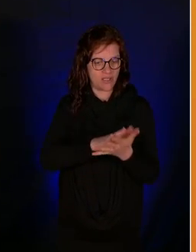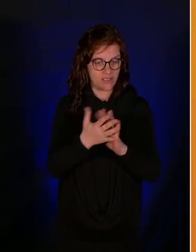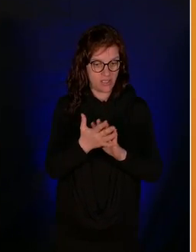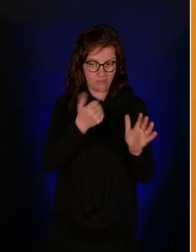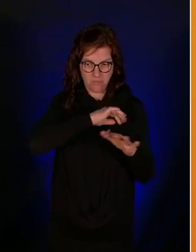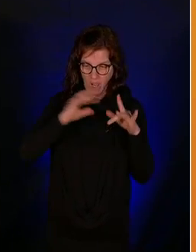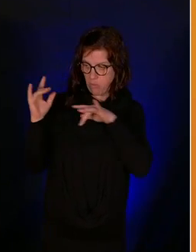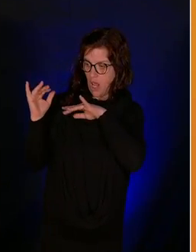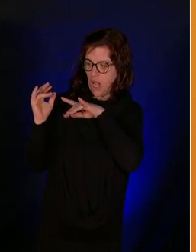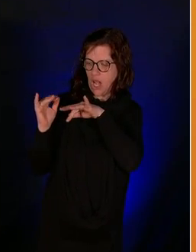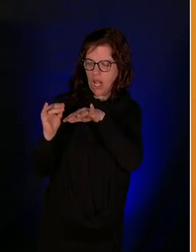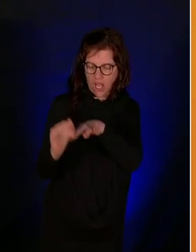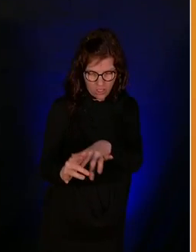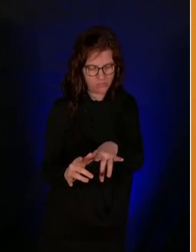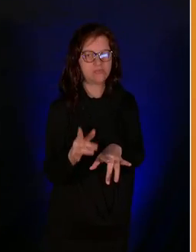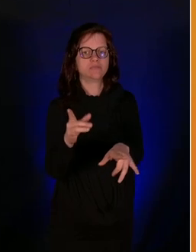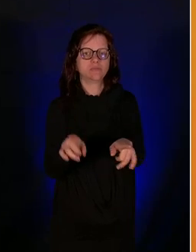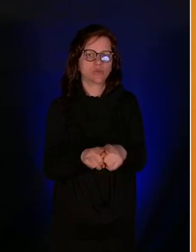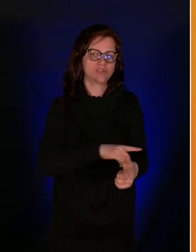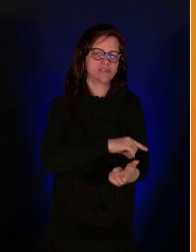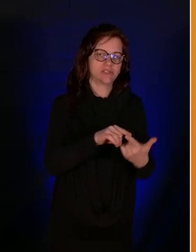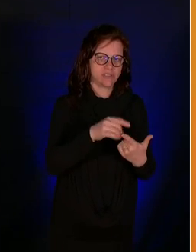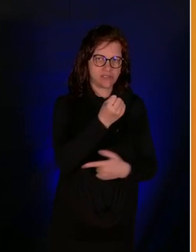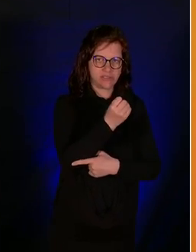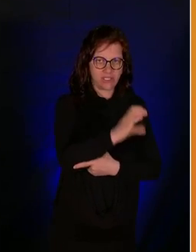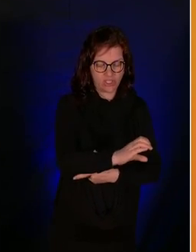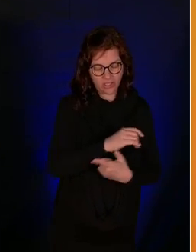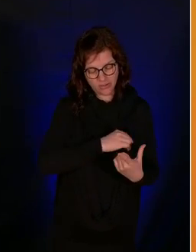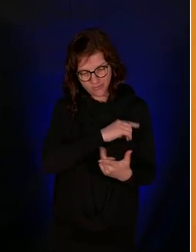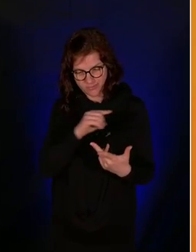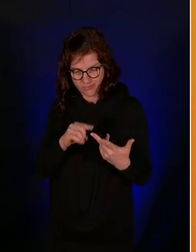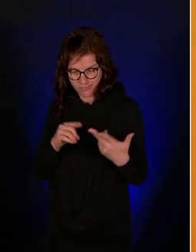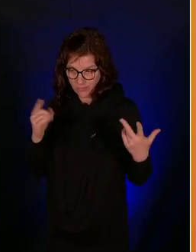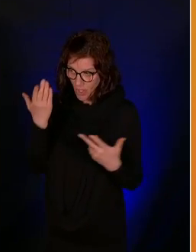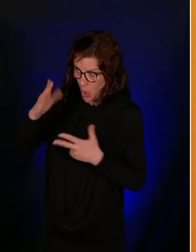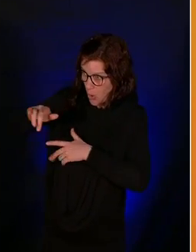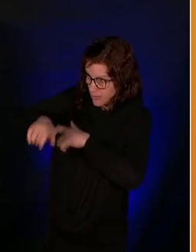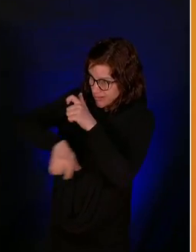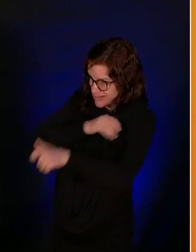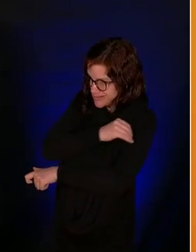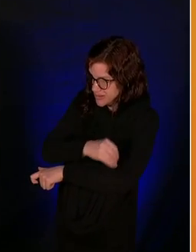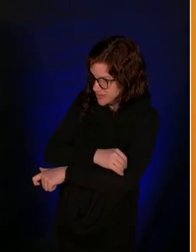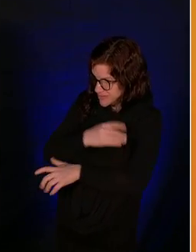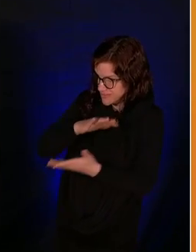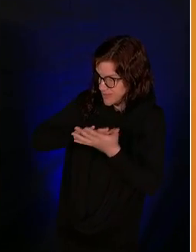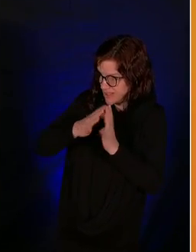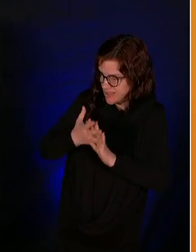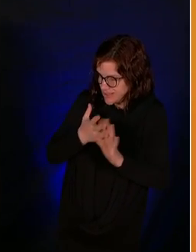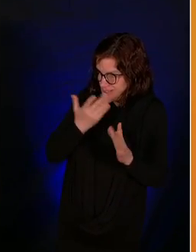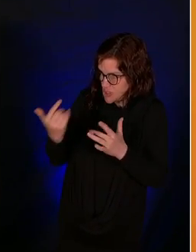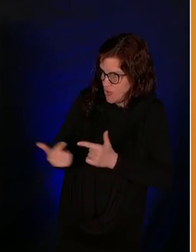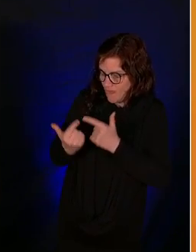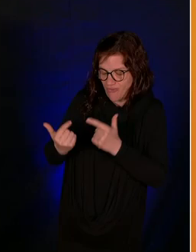surfréquentation, au niveau de la sécheresse pour le canyon, les conflits d'usage avec d'autres pratiquants et avec d'autres acteurs professionnels,